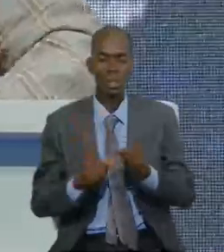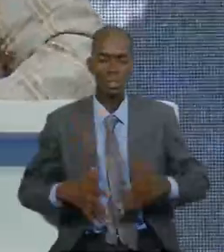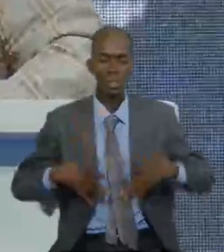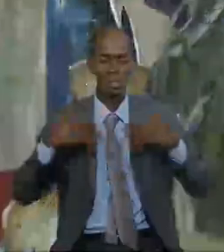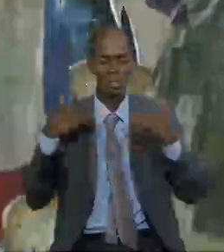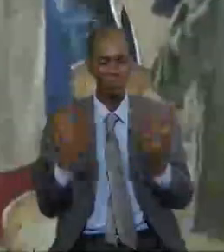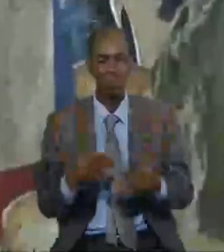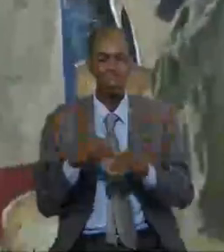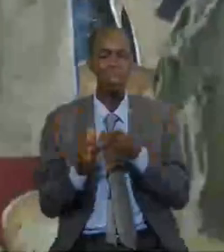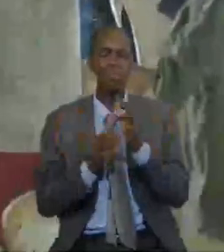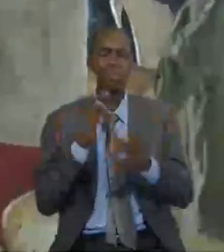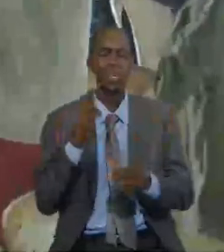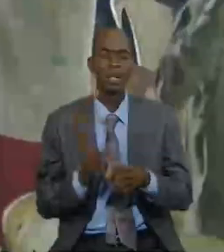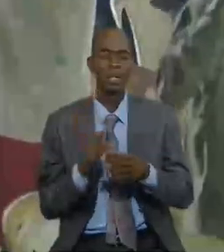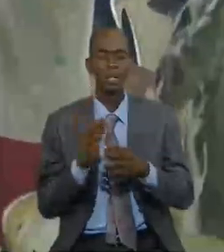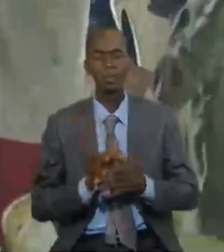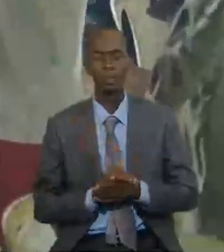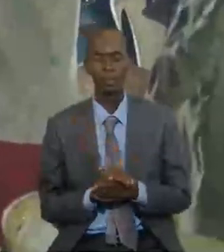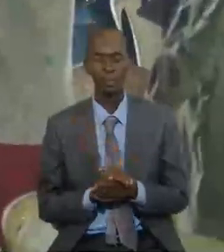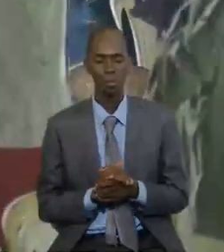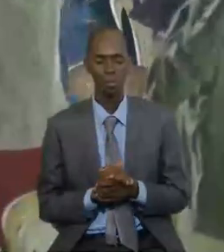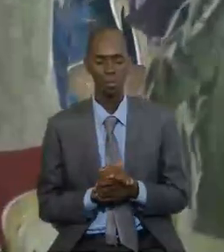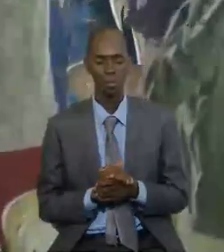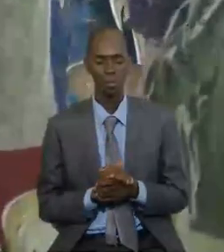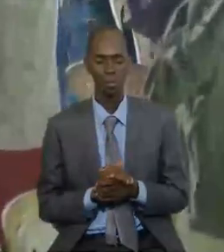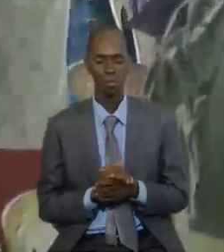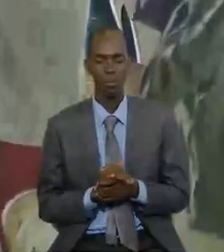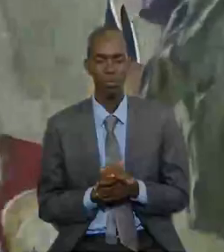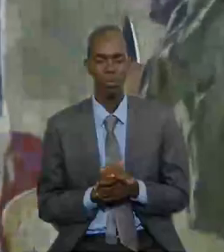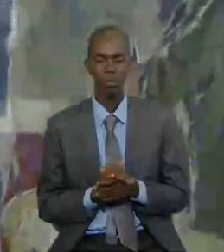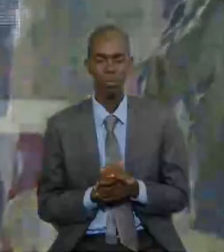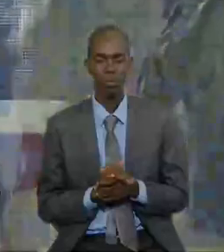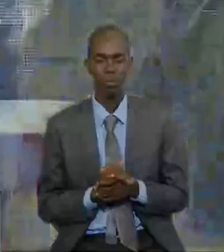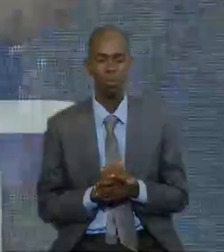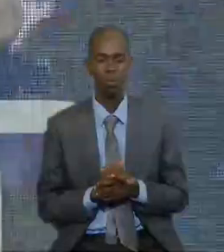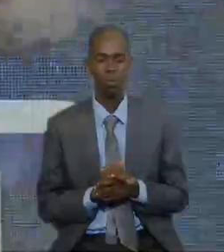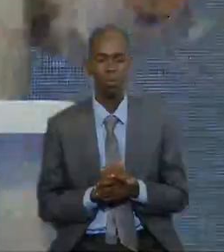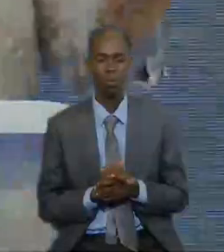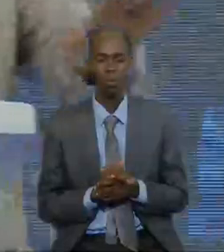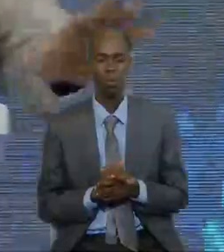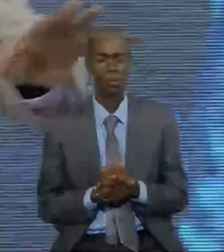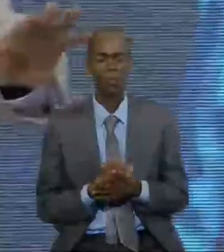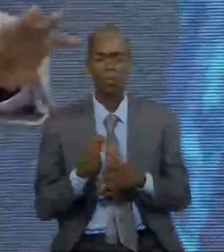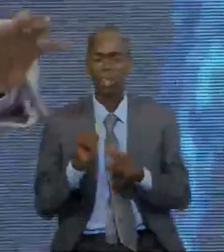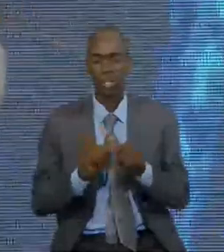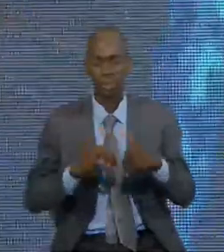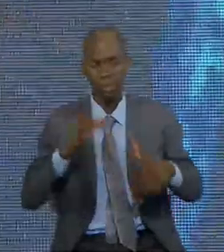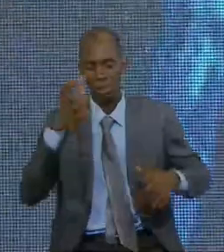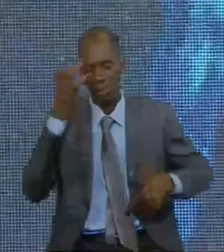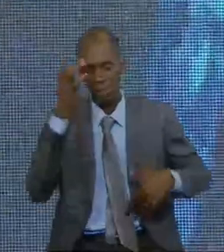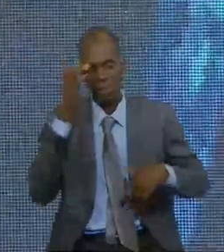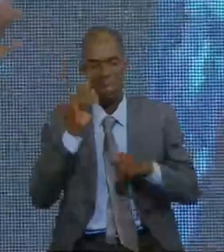et je prie maintenant que tu m'as fait ta puissance dans chaque vie au nom de Jésus